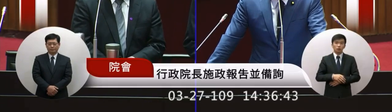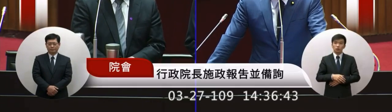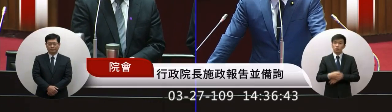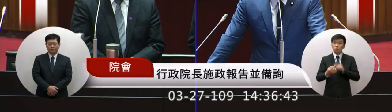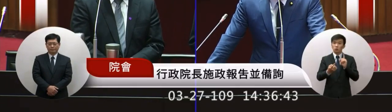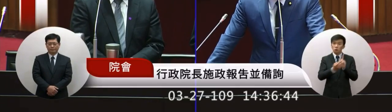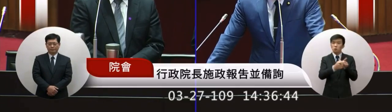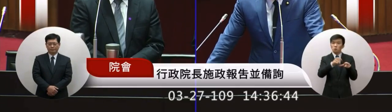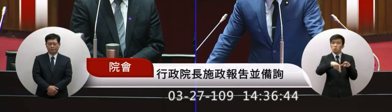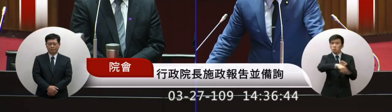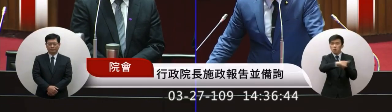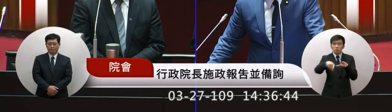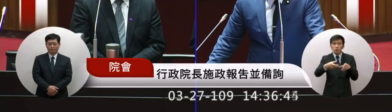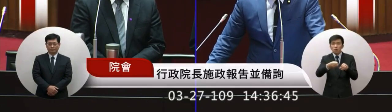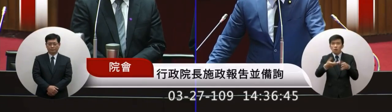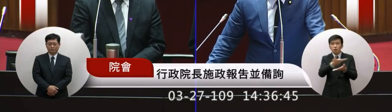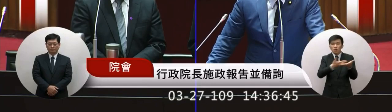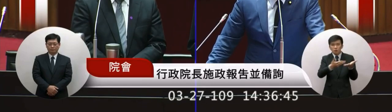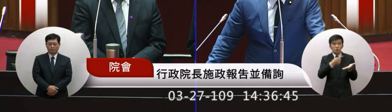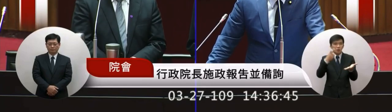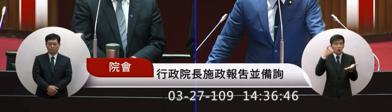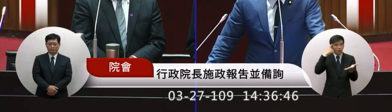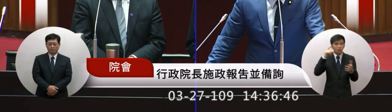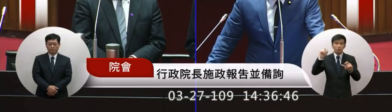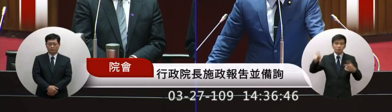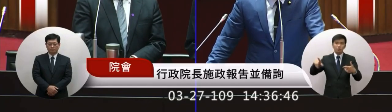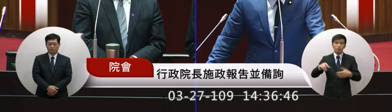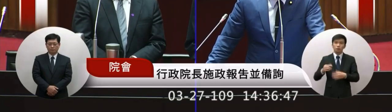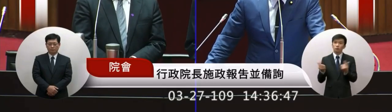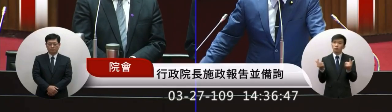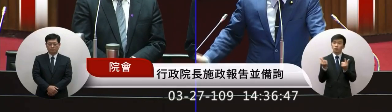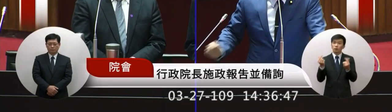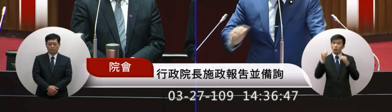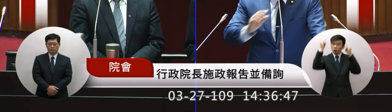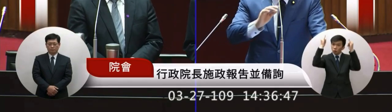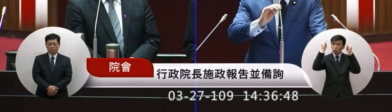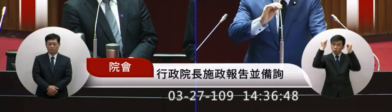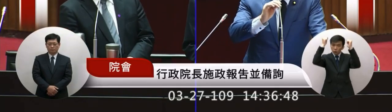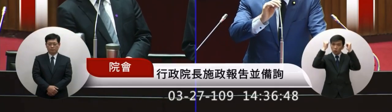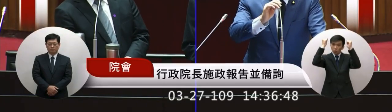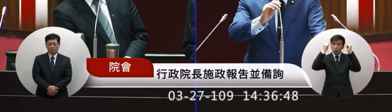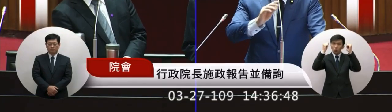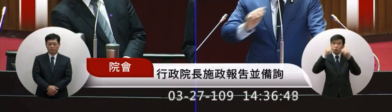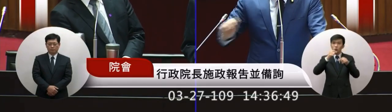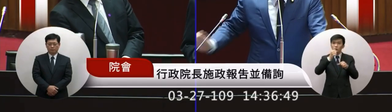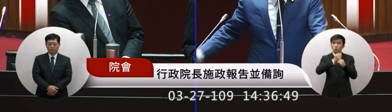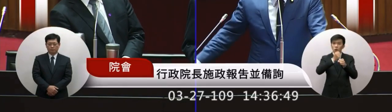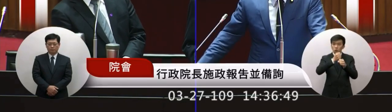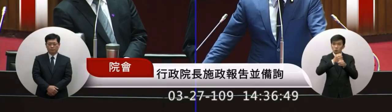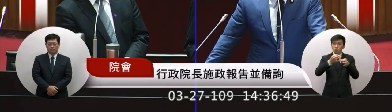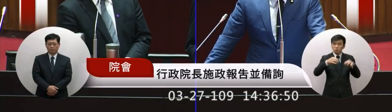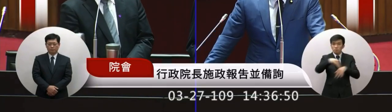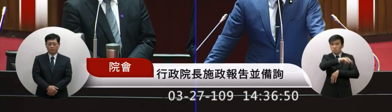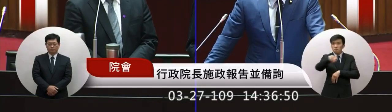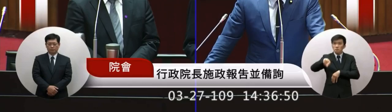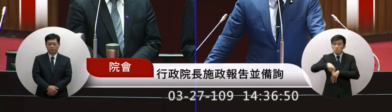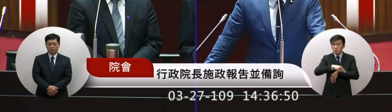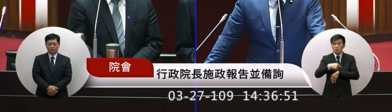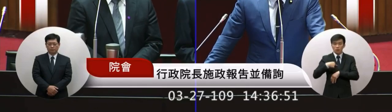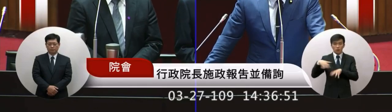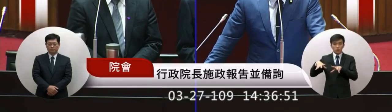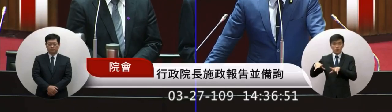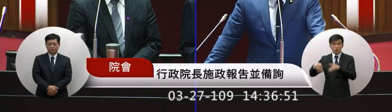雨露均沾，也没有立竿见影。包括这次的运动产业，在一开始其实在整个纾困的特别预算里面